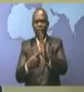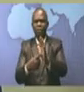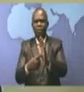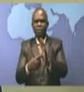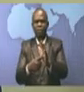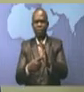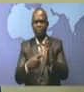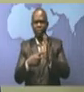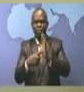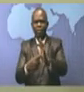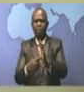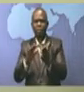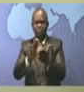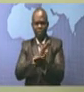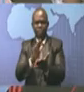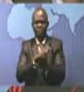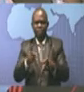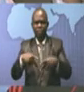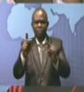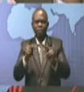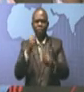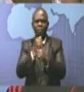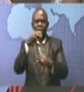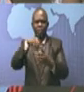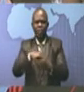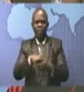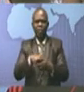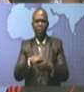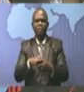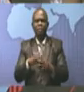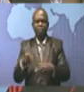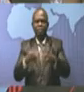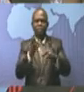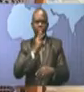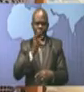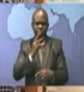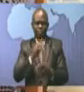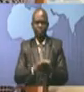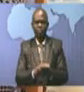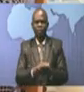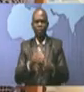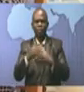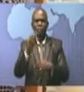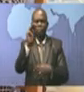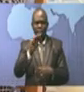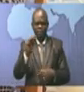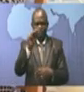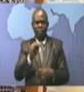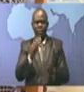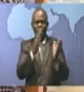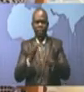travailler. Au plus tard mardi, ils doivent présenter les membres du comité communal qui les